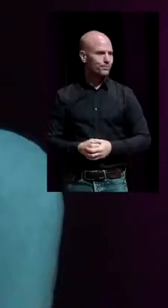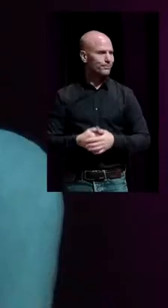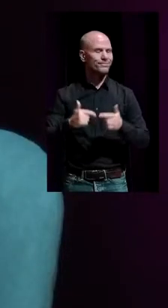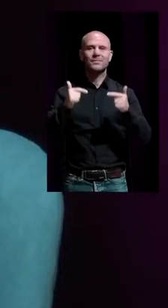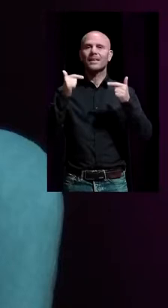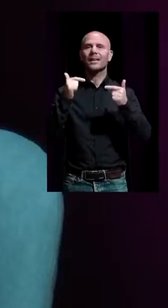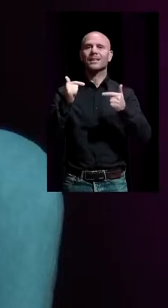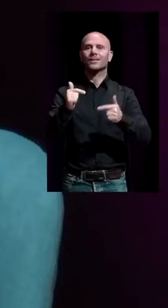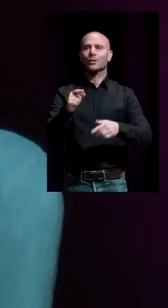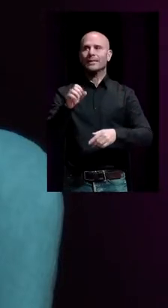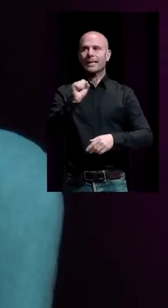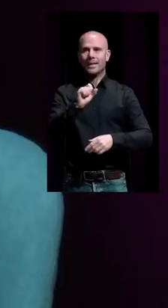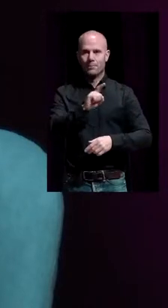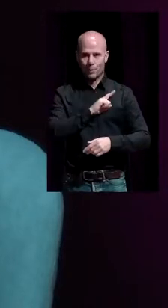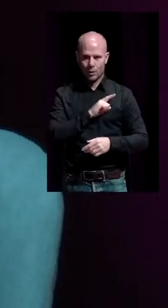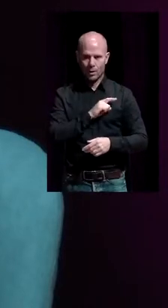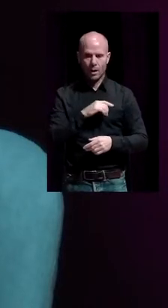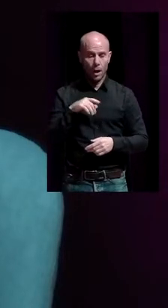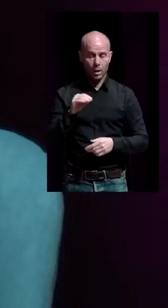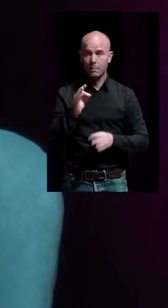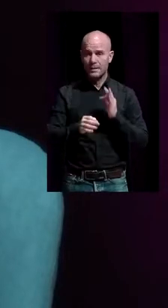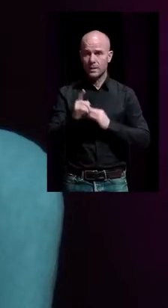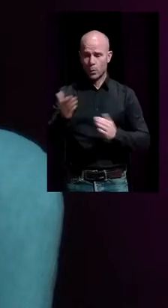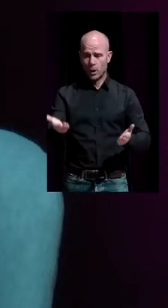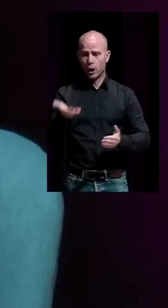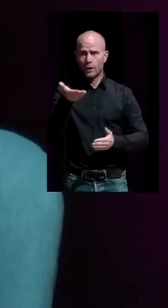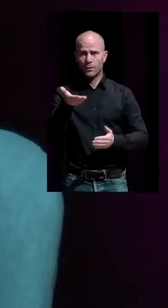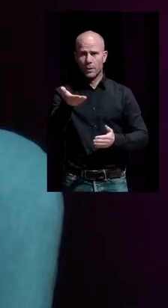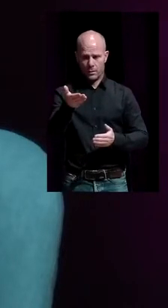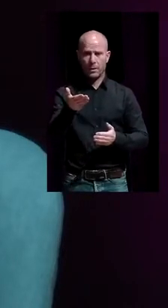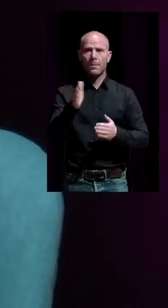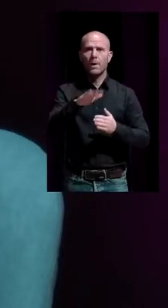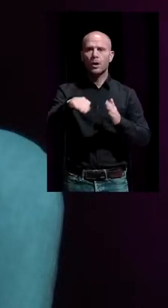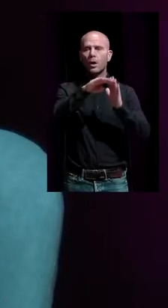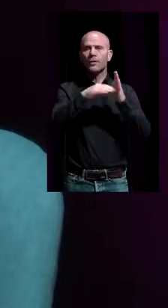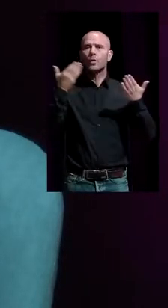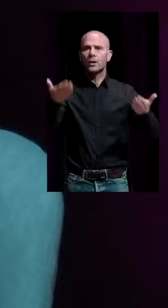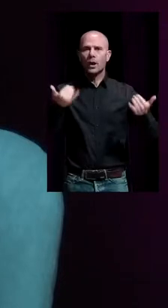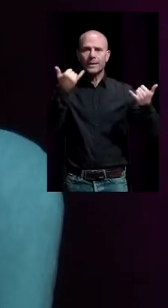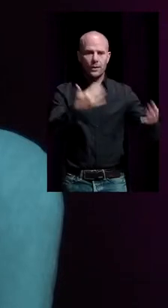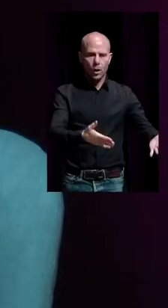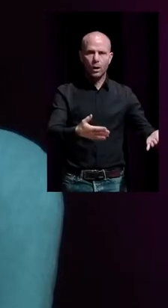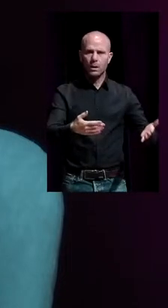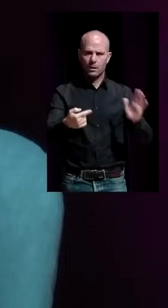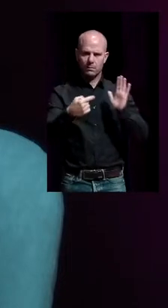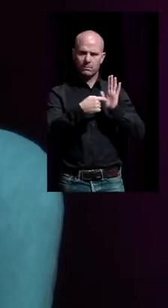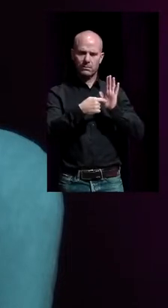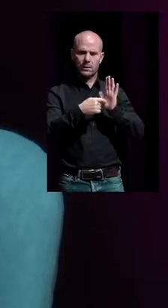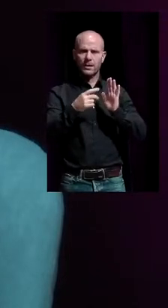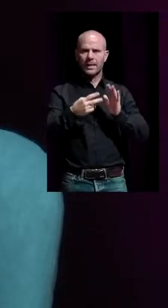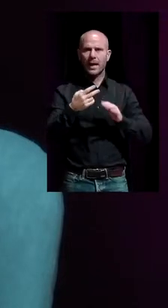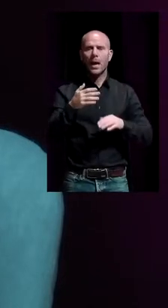Tack så jättemycket Lotta, och det är så otroligt viktigt det du lyfter på barnkonventionens dag, att det står ju faktiskt